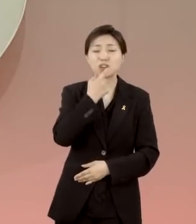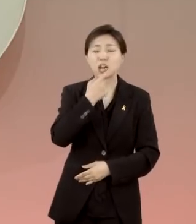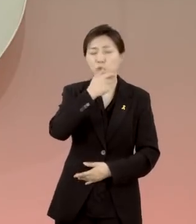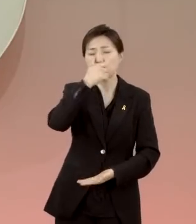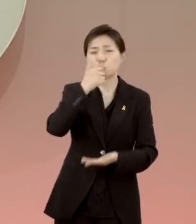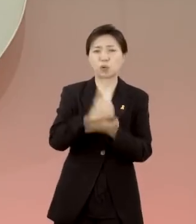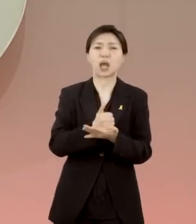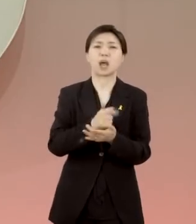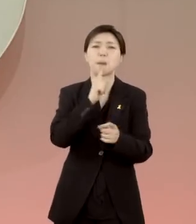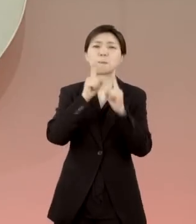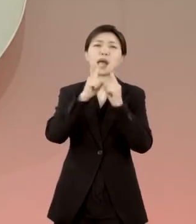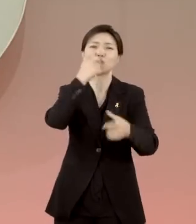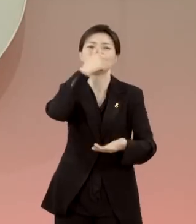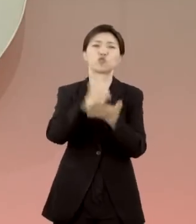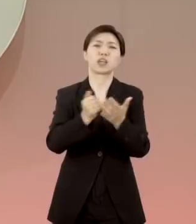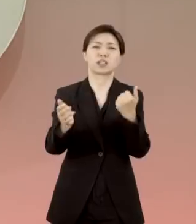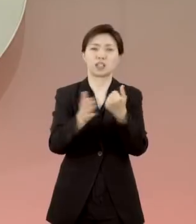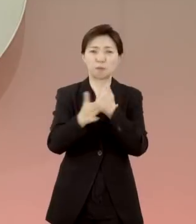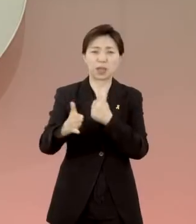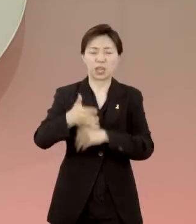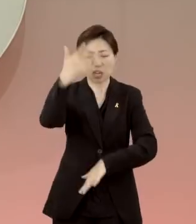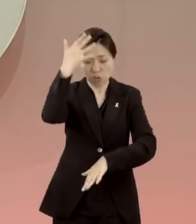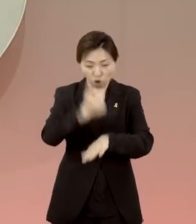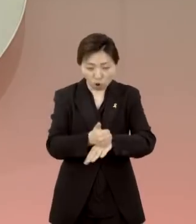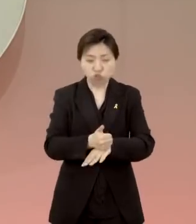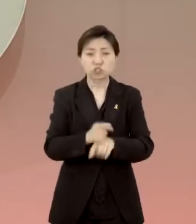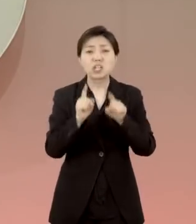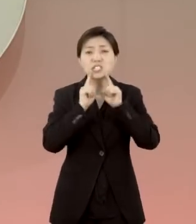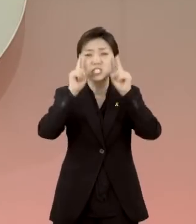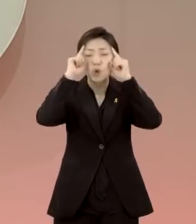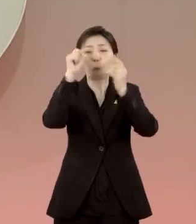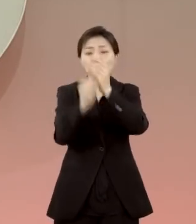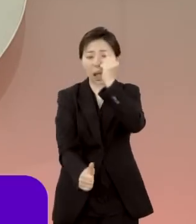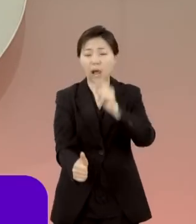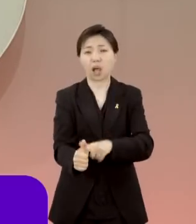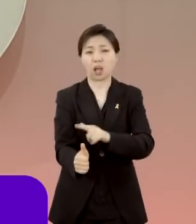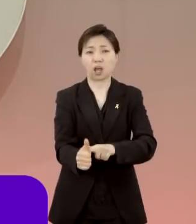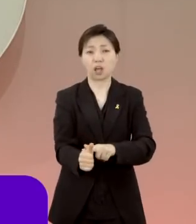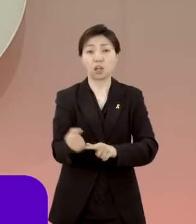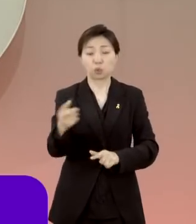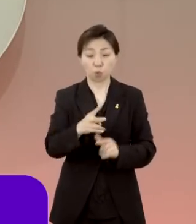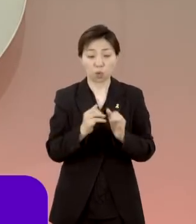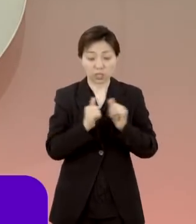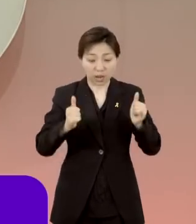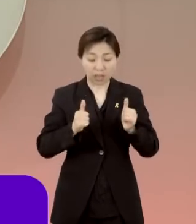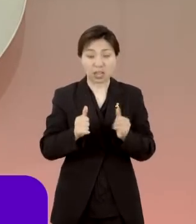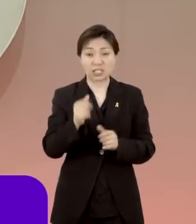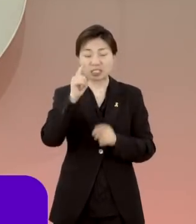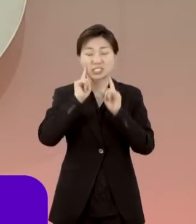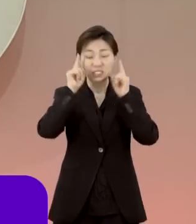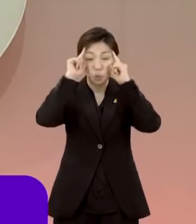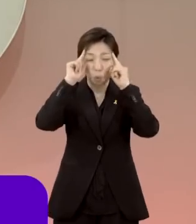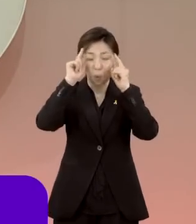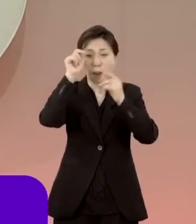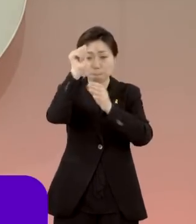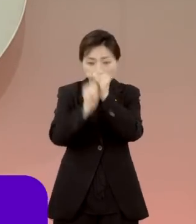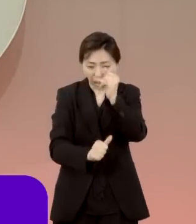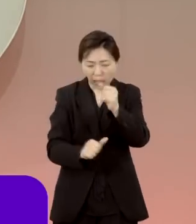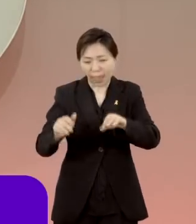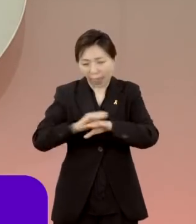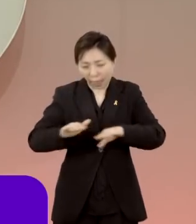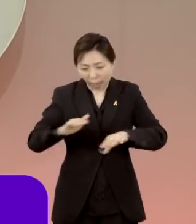고통을 받다가 사람으로 태어날 때도 엄마 뱃속에서 60년 동안 그 컴컴한